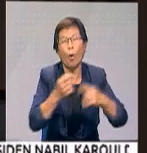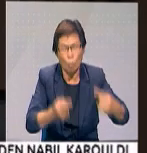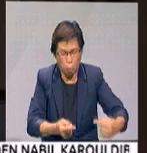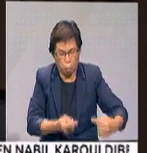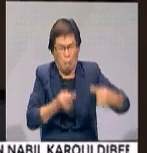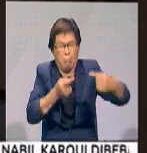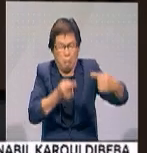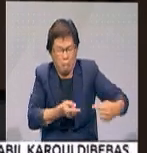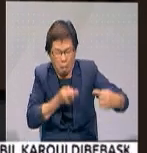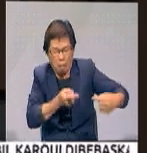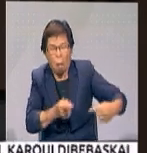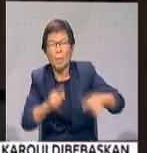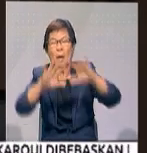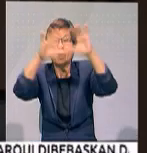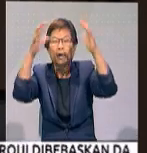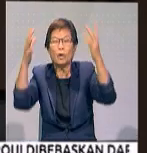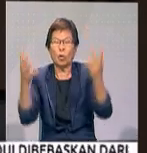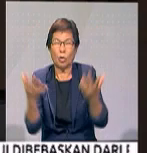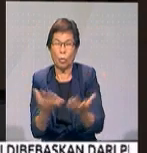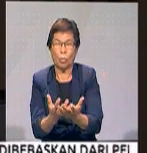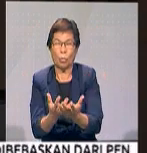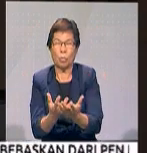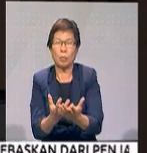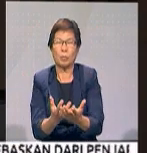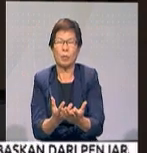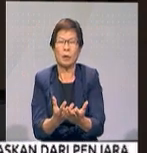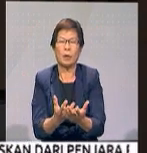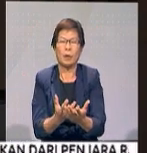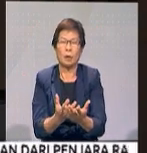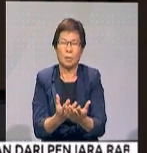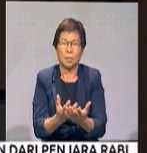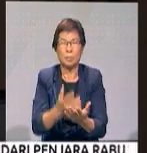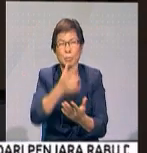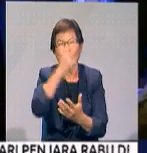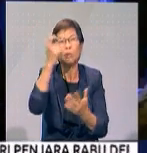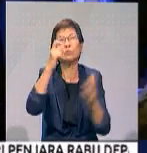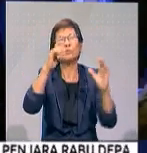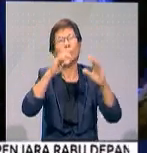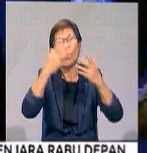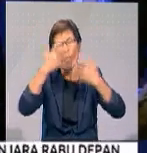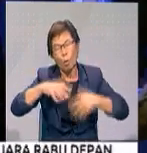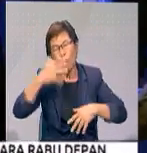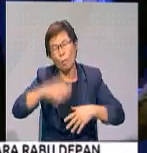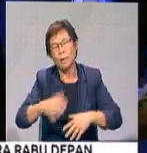globe inevitably becomes warmer into the future.